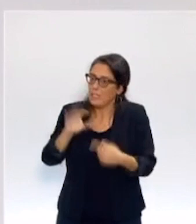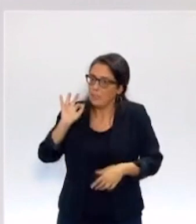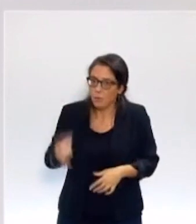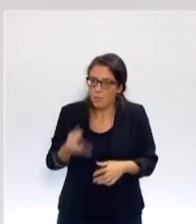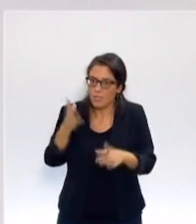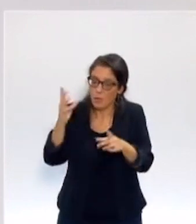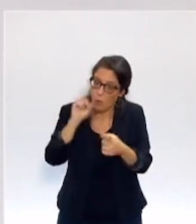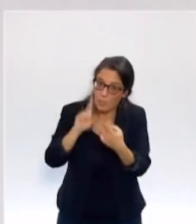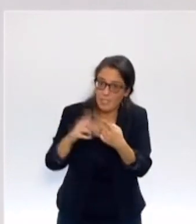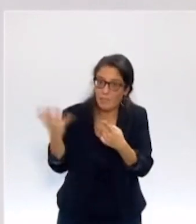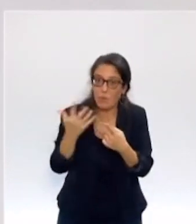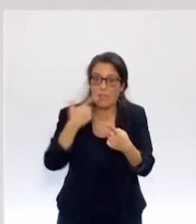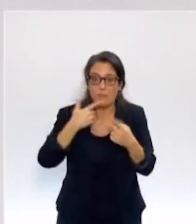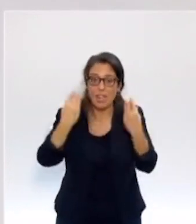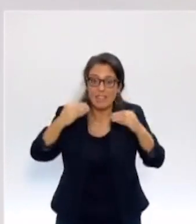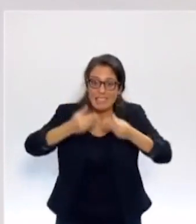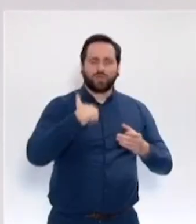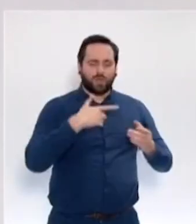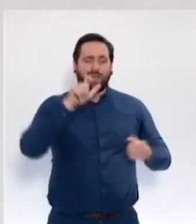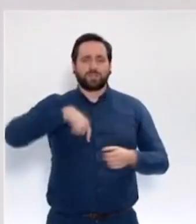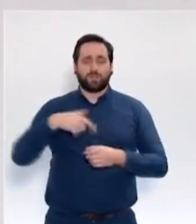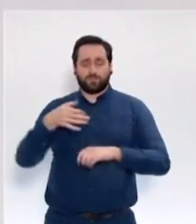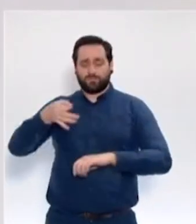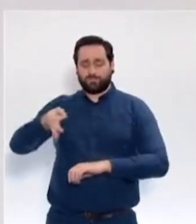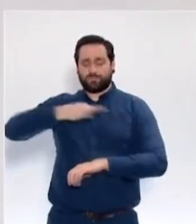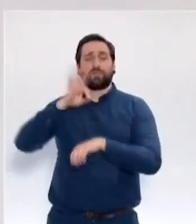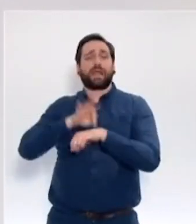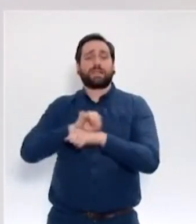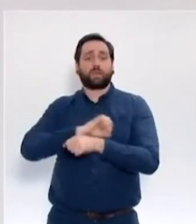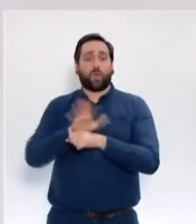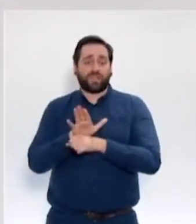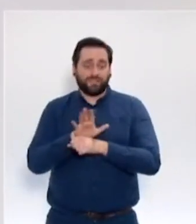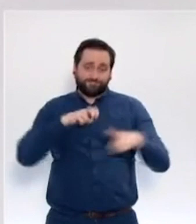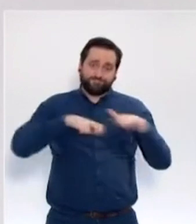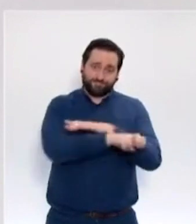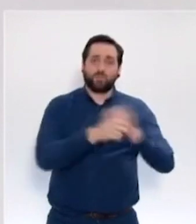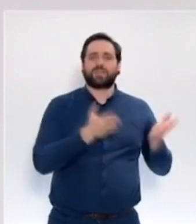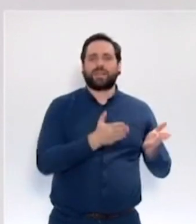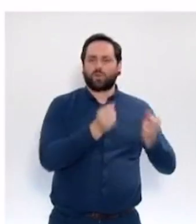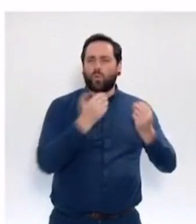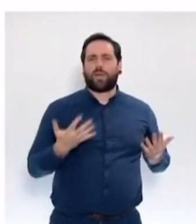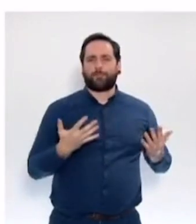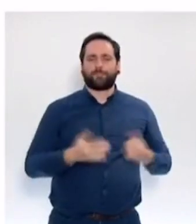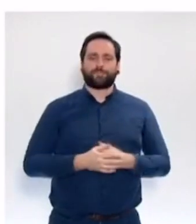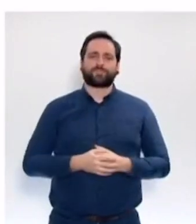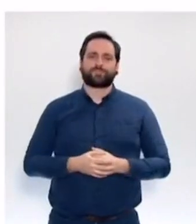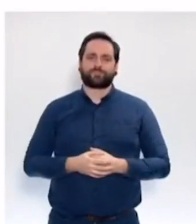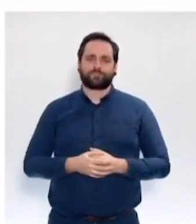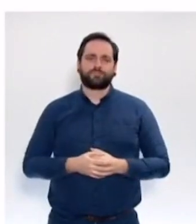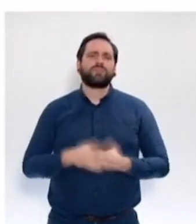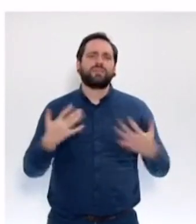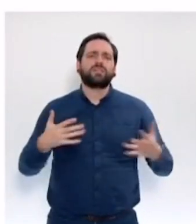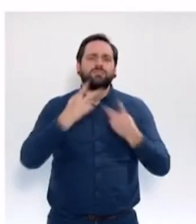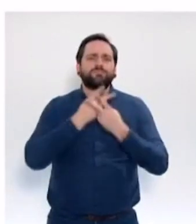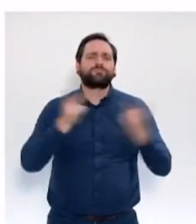mais ce moment n'est pas encore venu comme je vous l'ai indiquer nous observons depuis une semaine